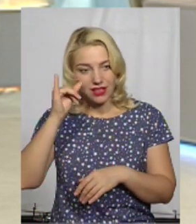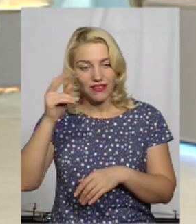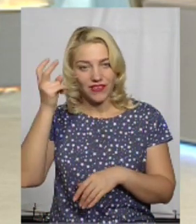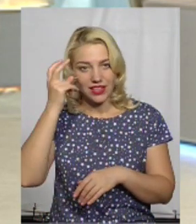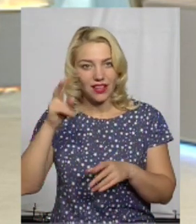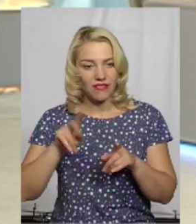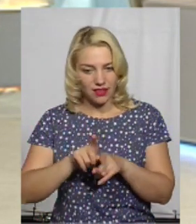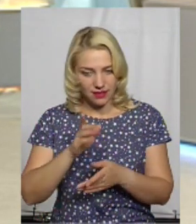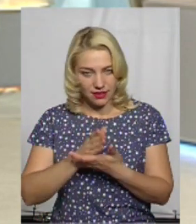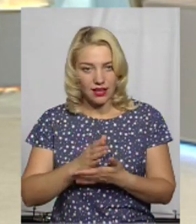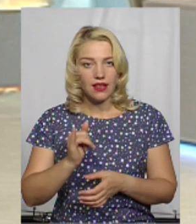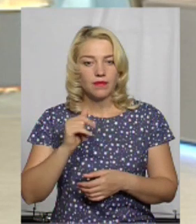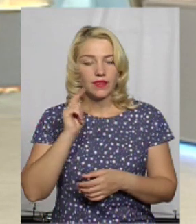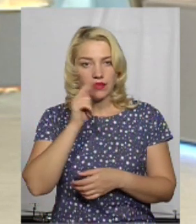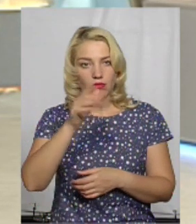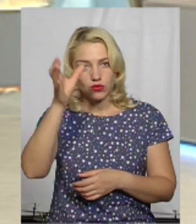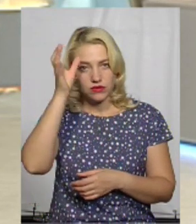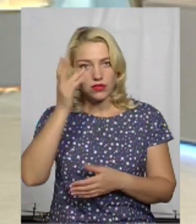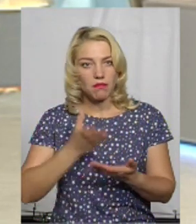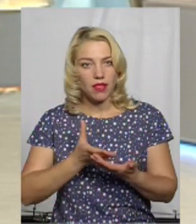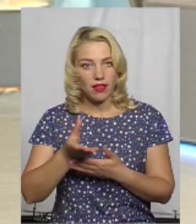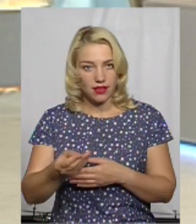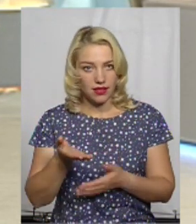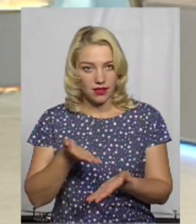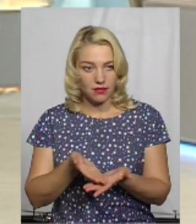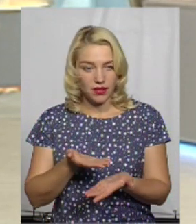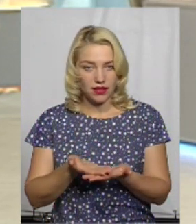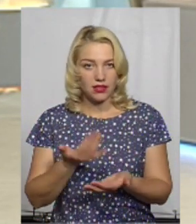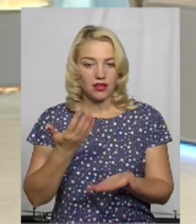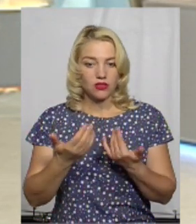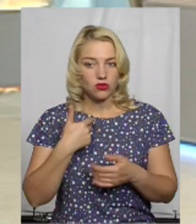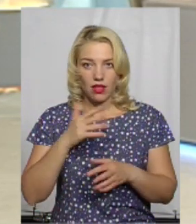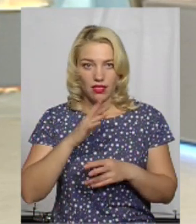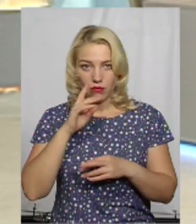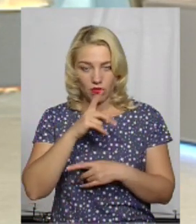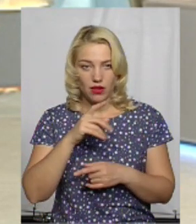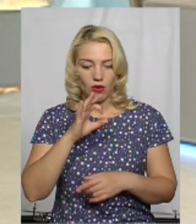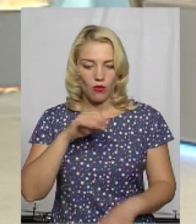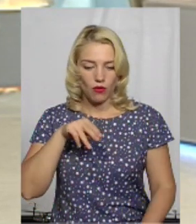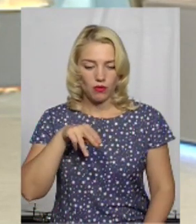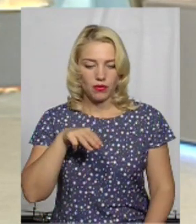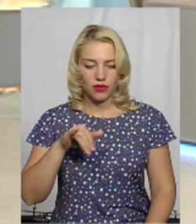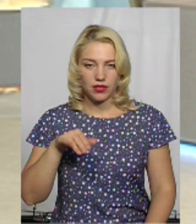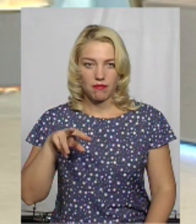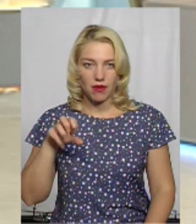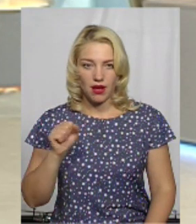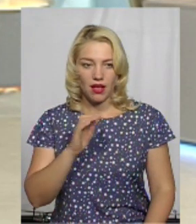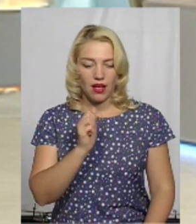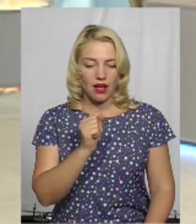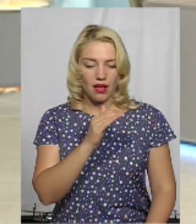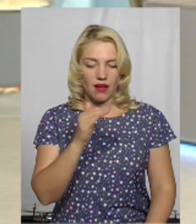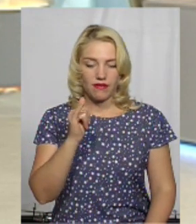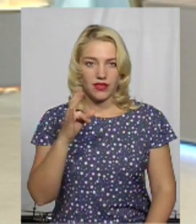здобуття освіти там платне. Наприклад, якщо я не помиляюся, в Оптіма та Афіни, це такі